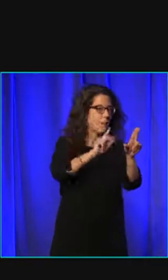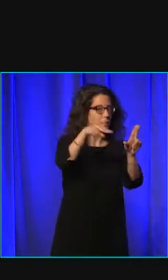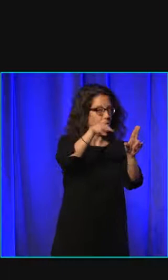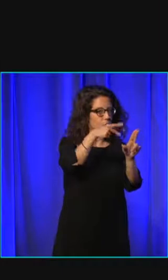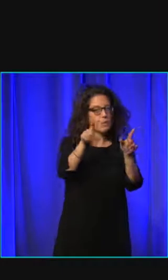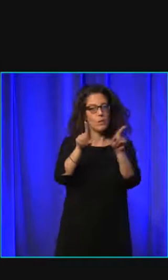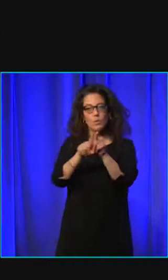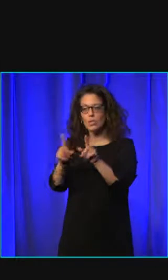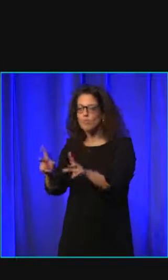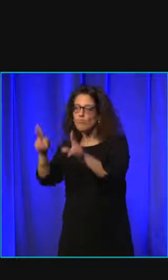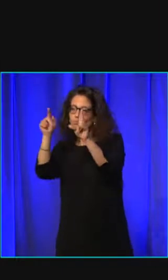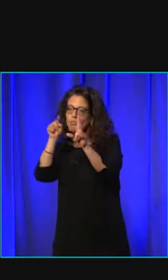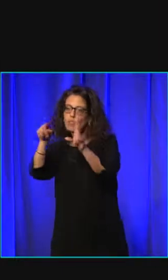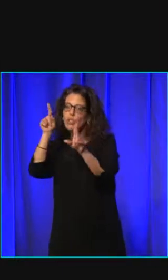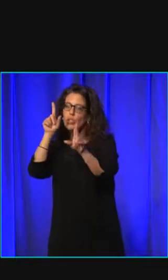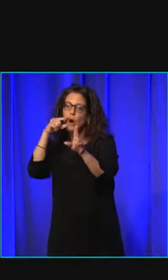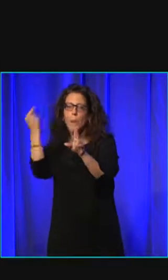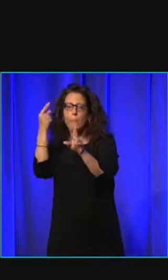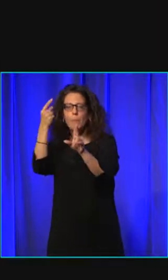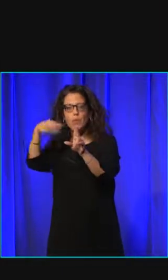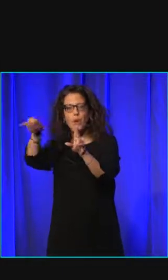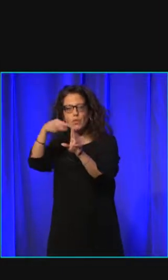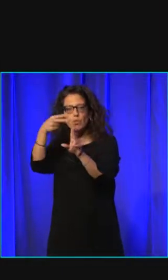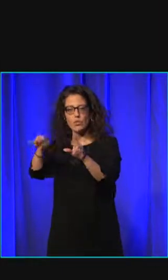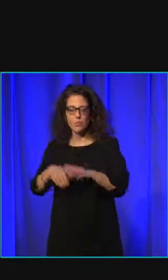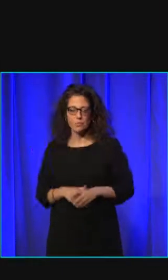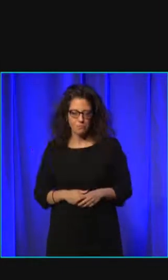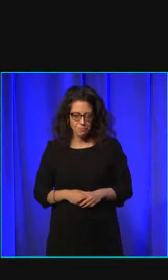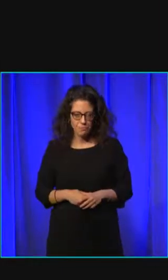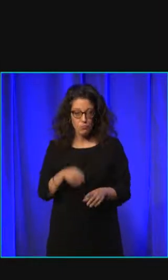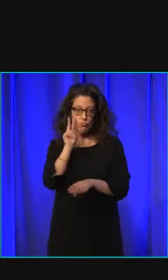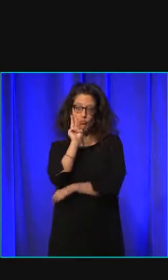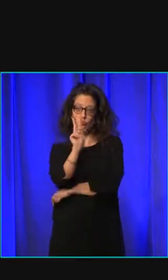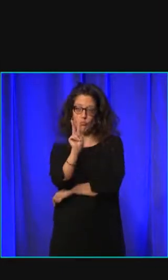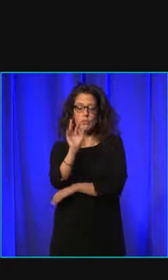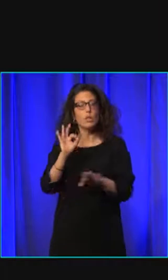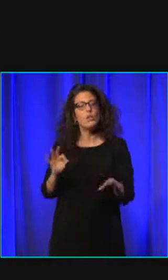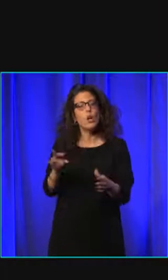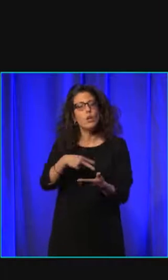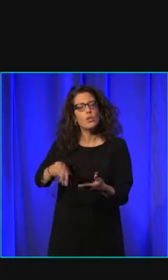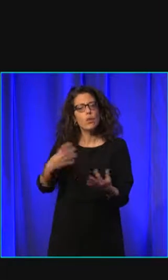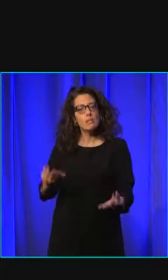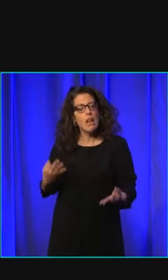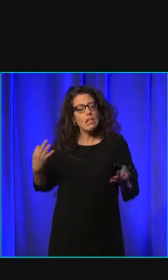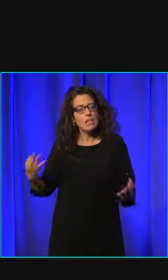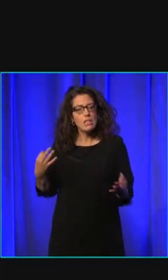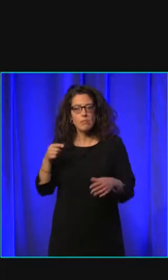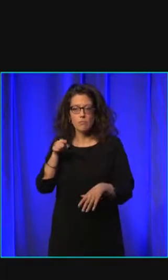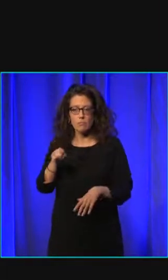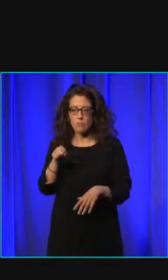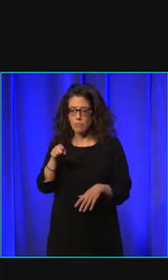étaient produites par les hommes. Il faut savoir qu'en danse classique, les participants qui avaient participé à